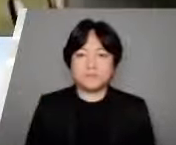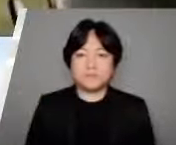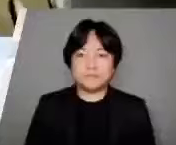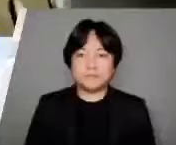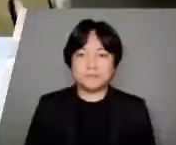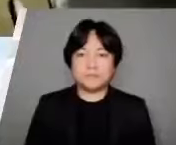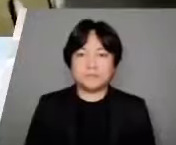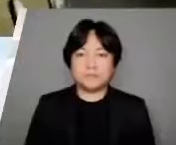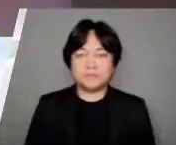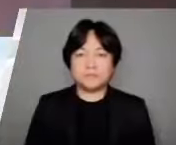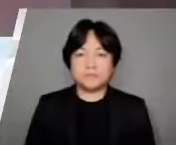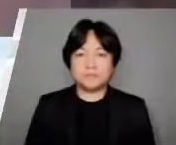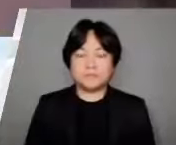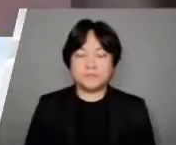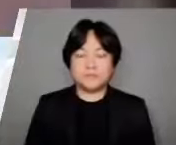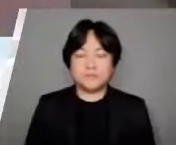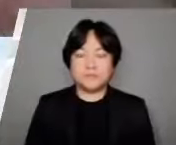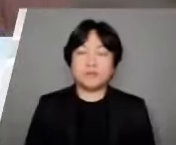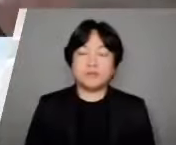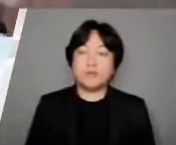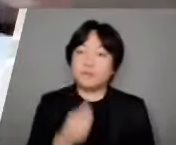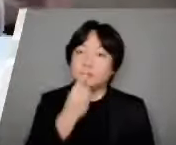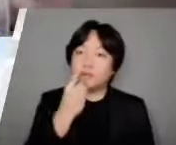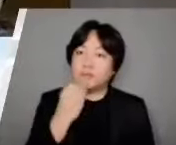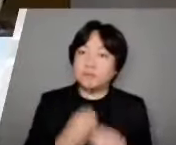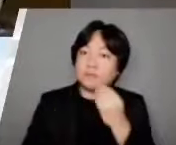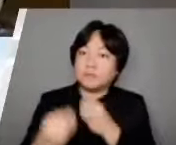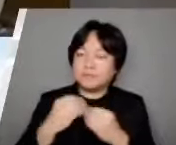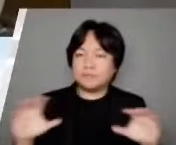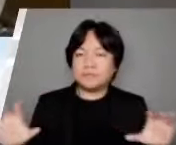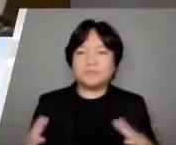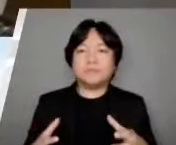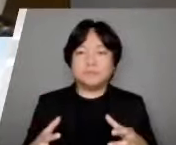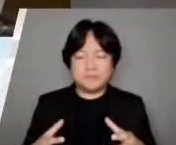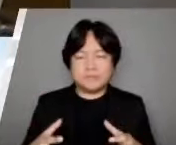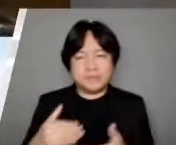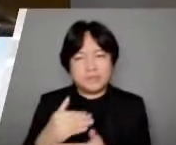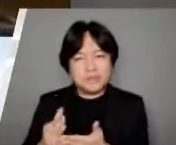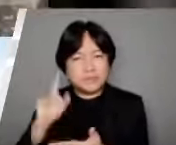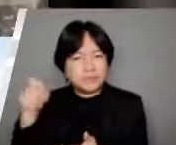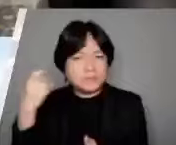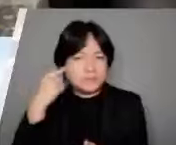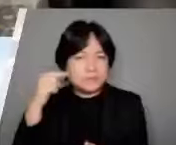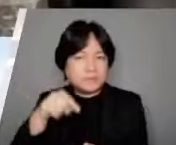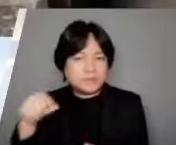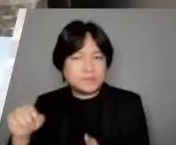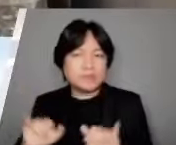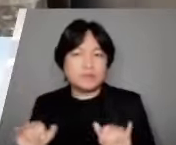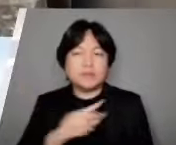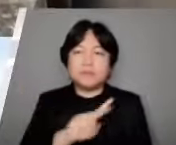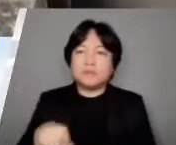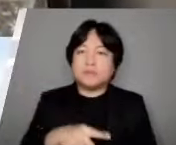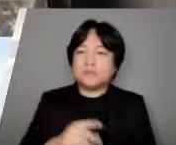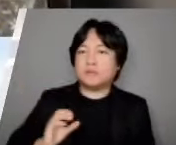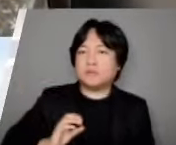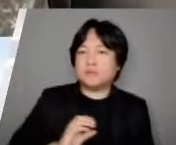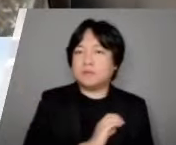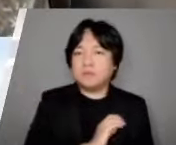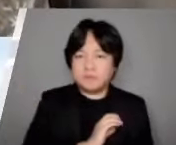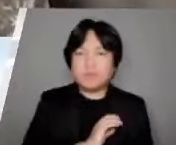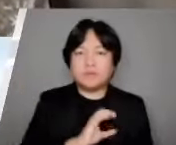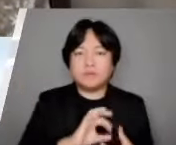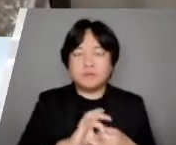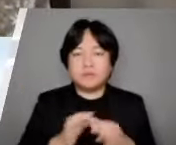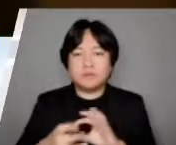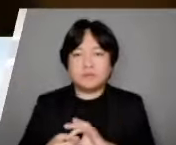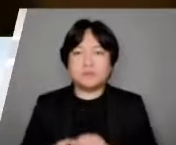Sabay-sabay silang naghapunan kasama ang iba pang opisyal ng gobyerno at Philippine Olympic Committee. As promised,